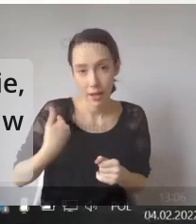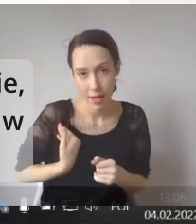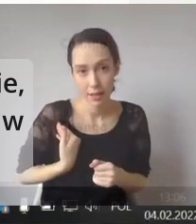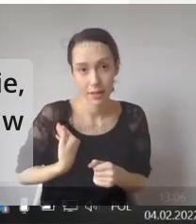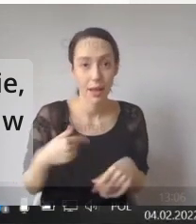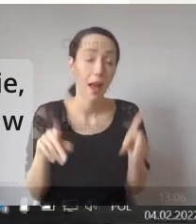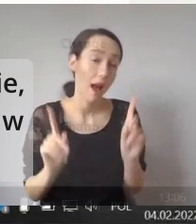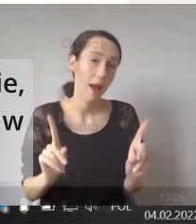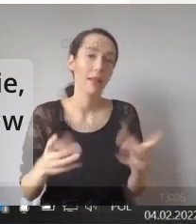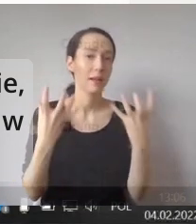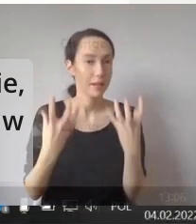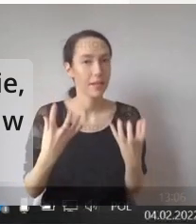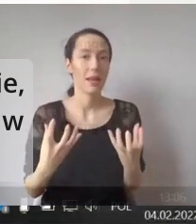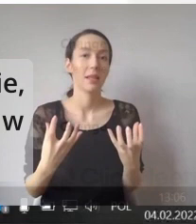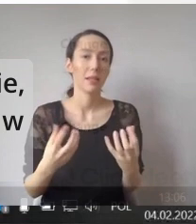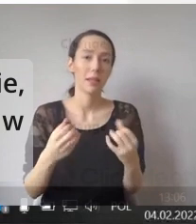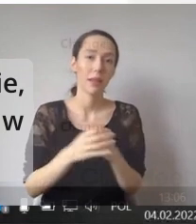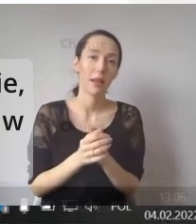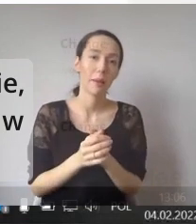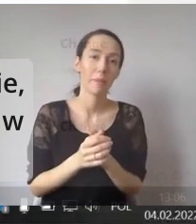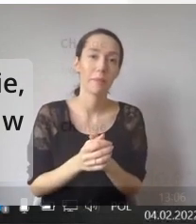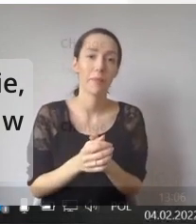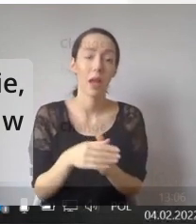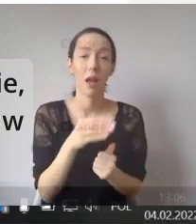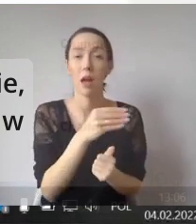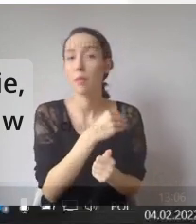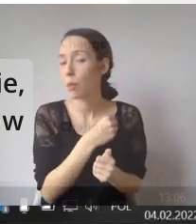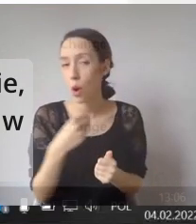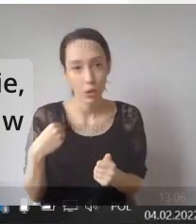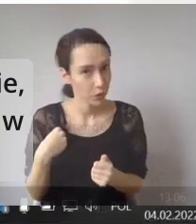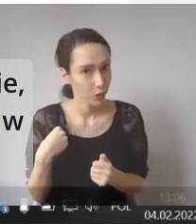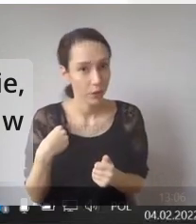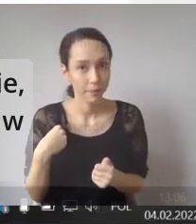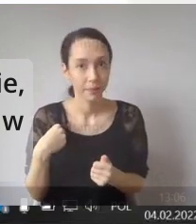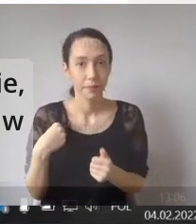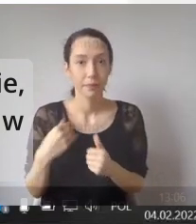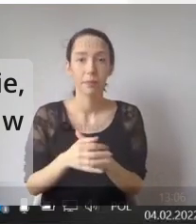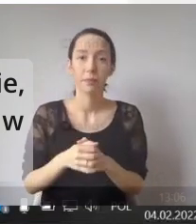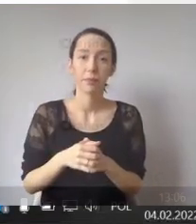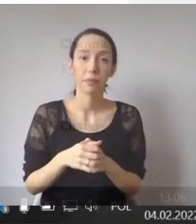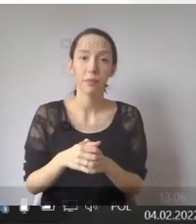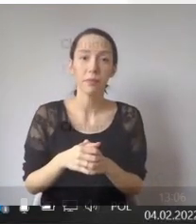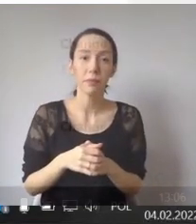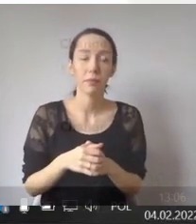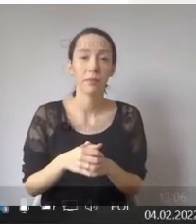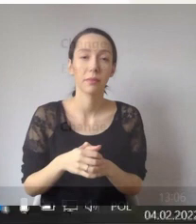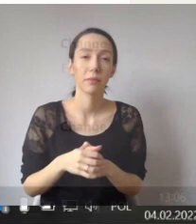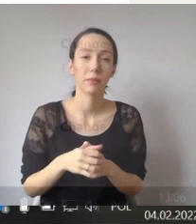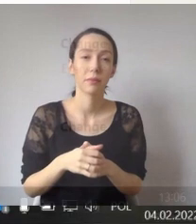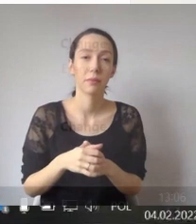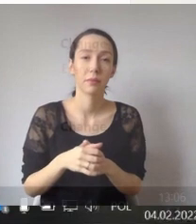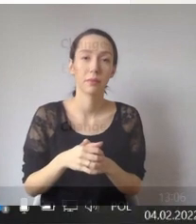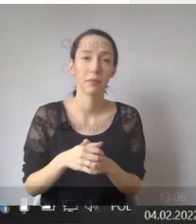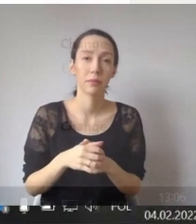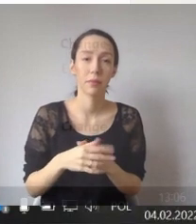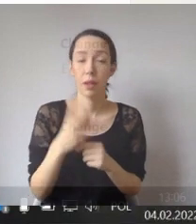prostu chcielibyście, że łatwiej byłoby Wam nawigować, gdyby był ustawiony w języku polskim, to po prostu wchodzicie,